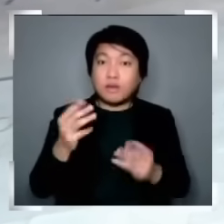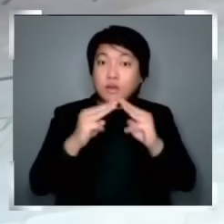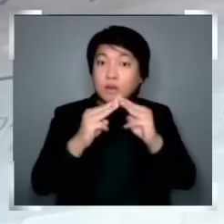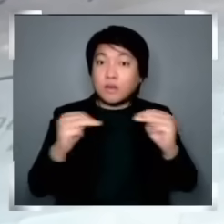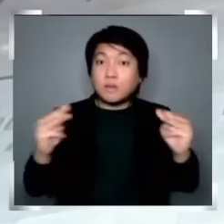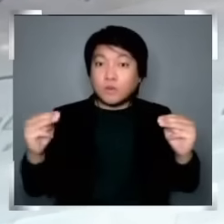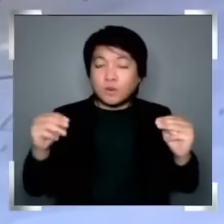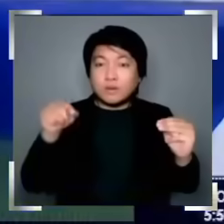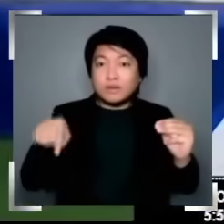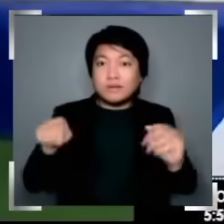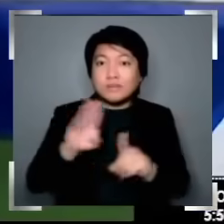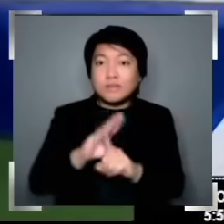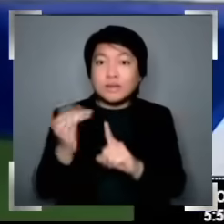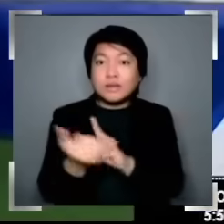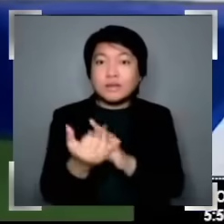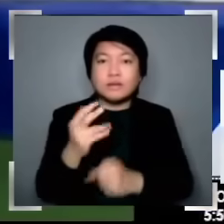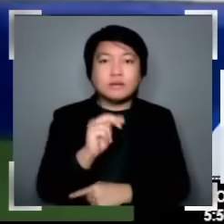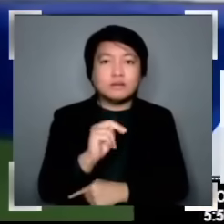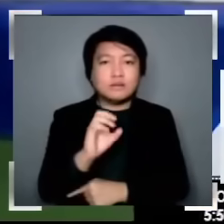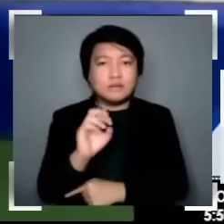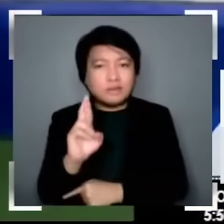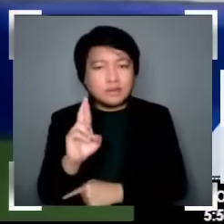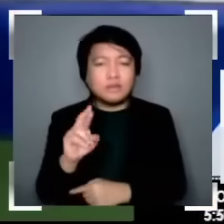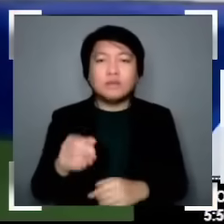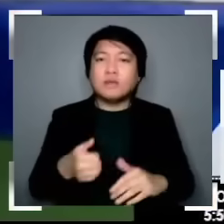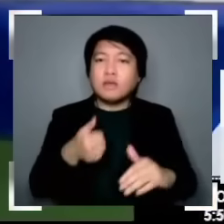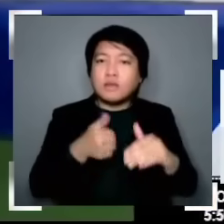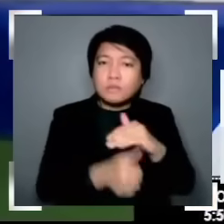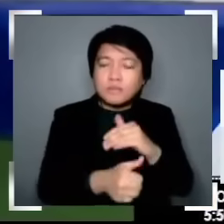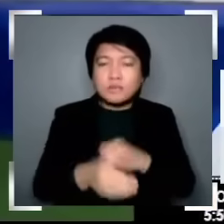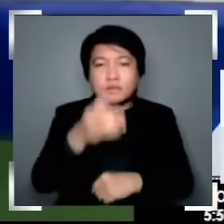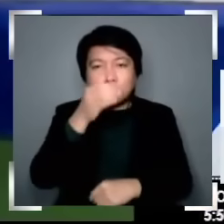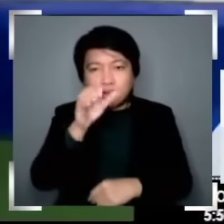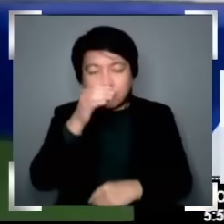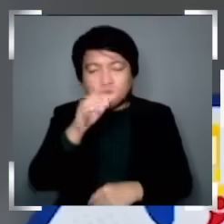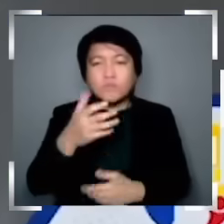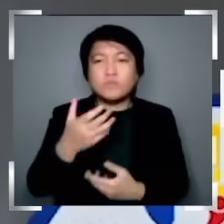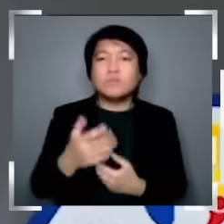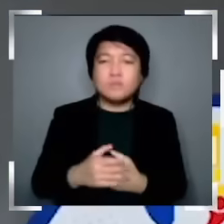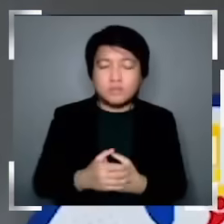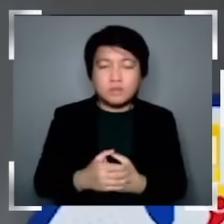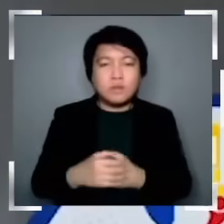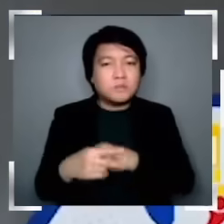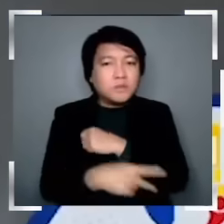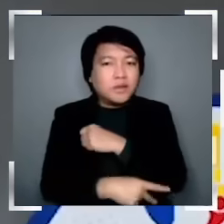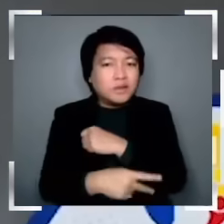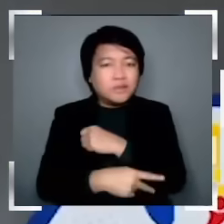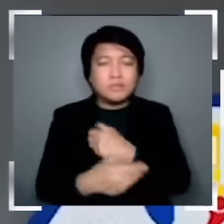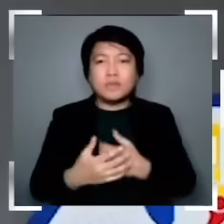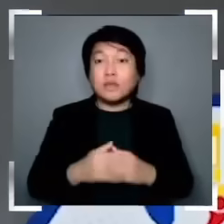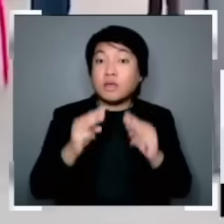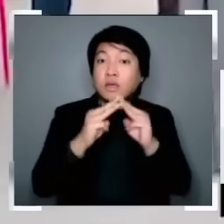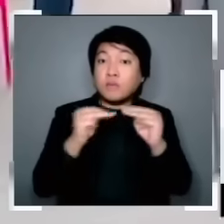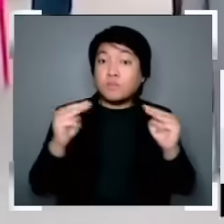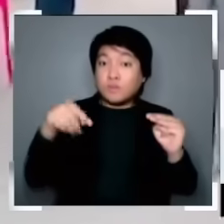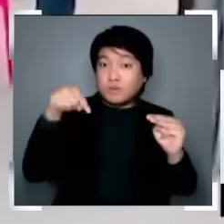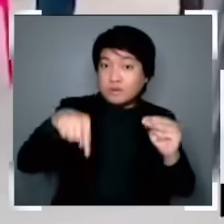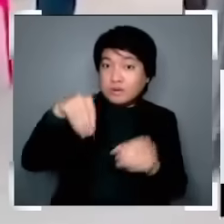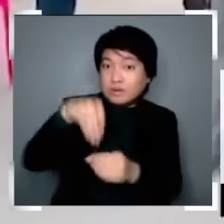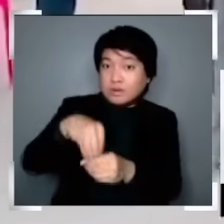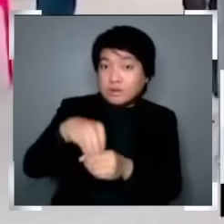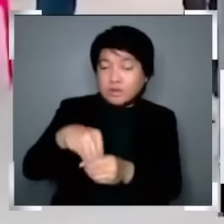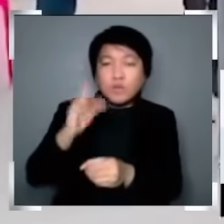sa Metro Manila, Albay, Cebu City at Cebu Province. Sa mall, bibilangin ang mga boto pero sa paaralan